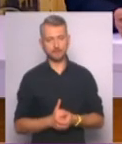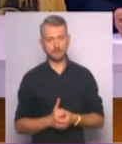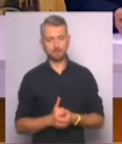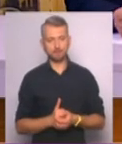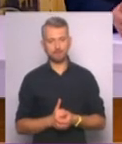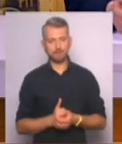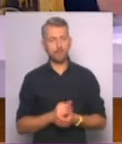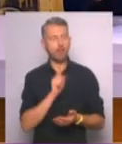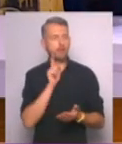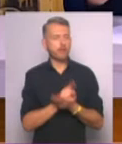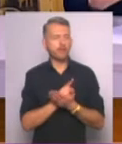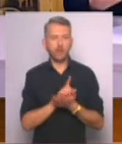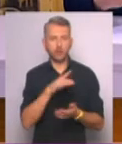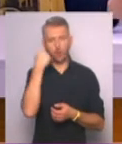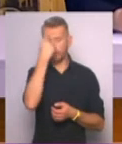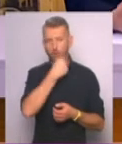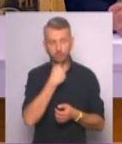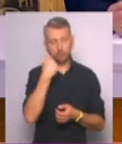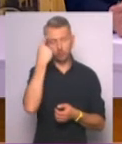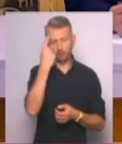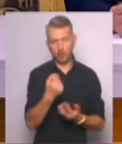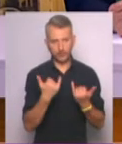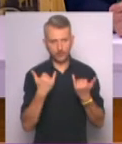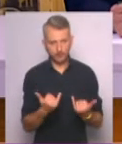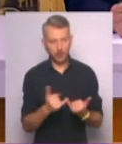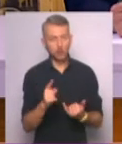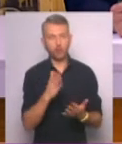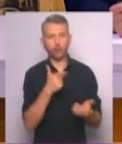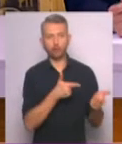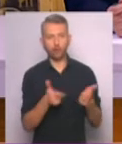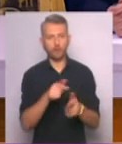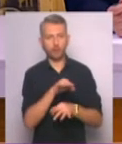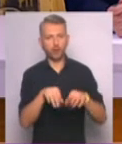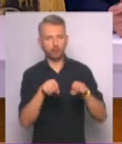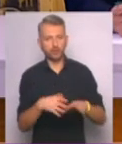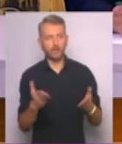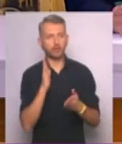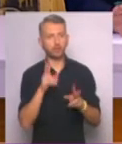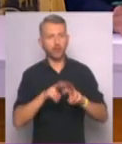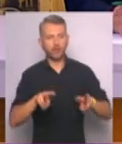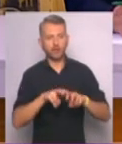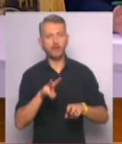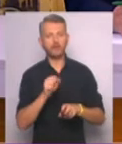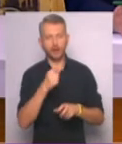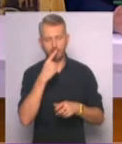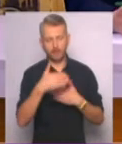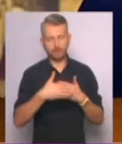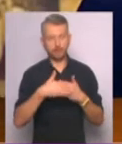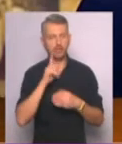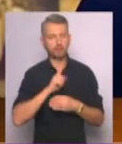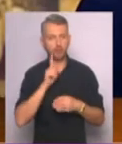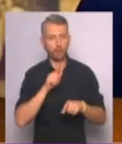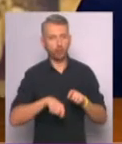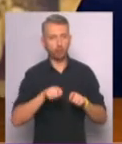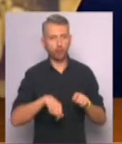не вдалося особисто, повідомляю через ефір, що вже готовий проєкт рішення, який буде розглядатись на найближчій тимчасовій